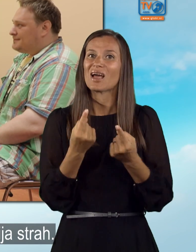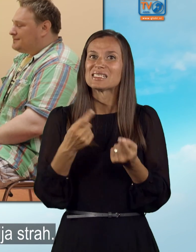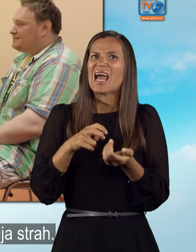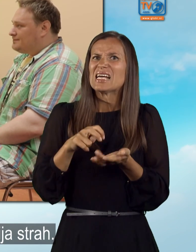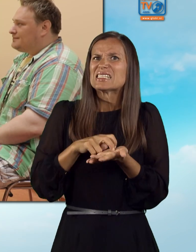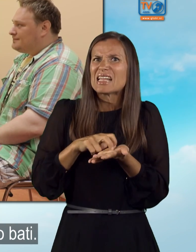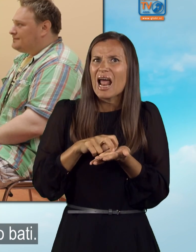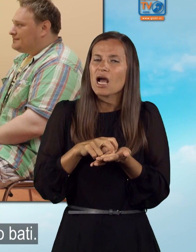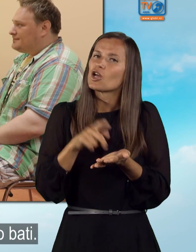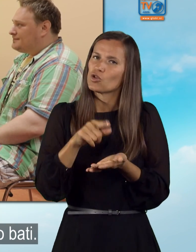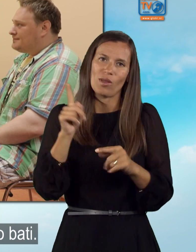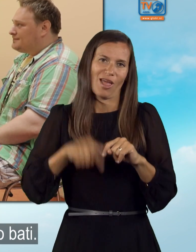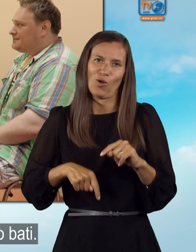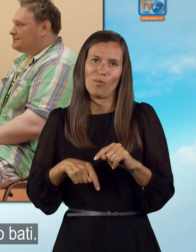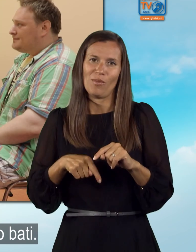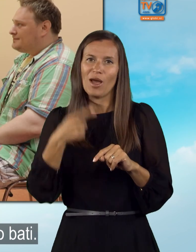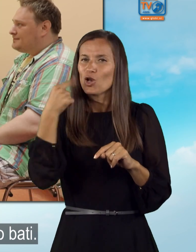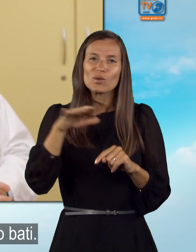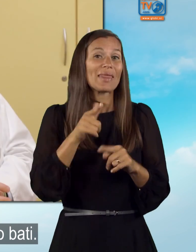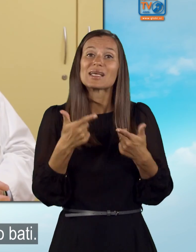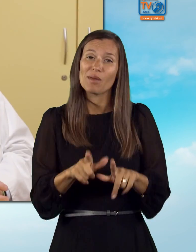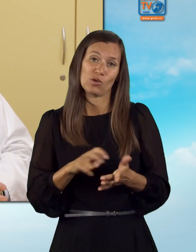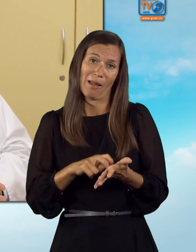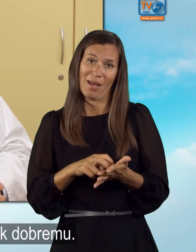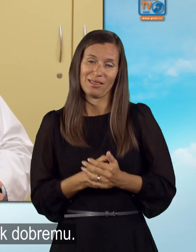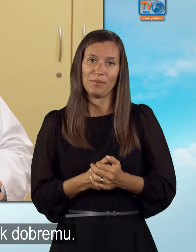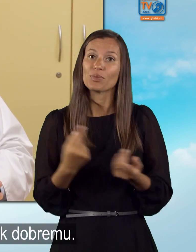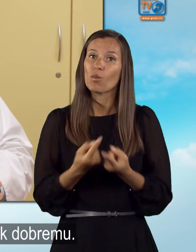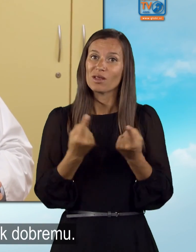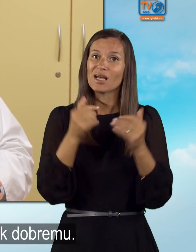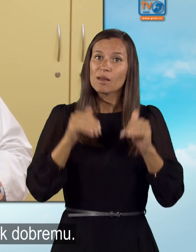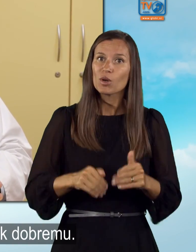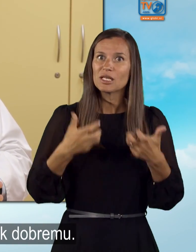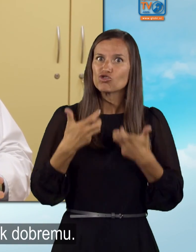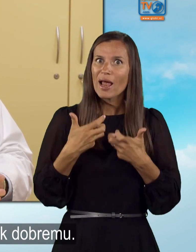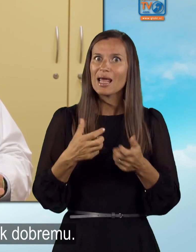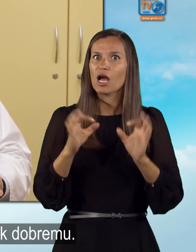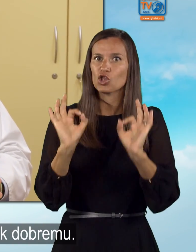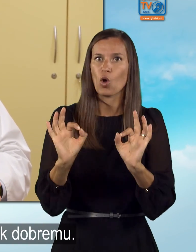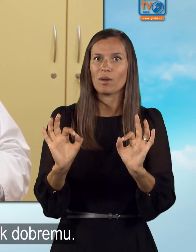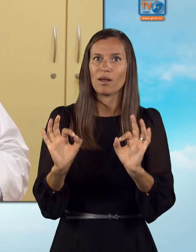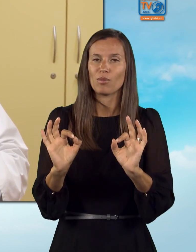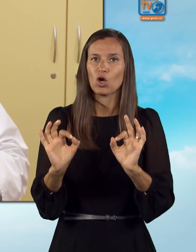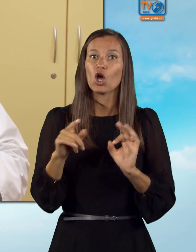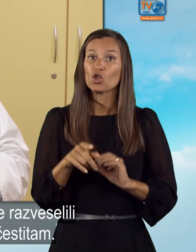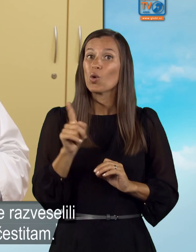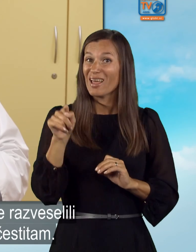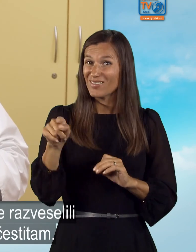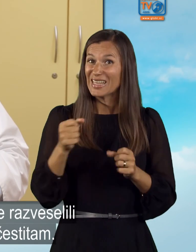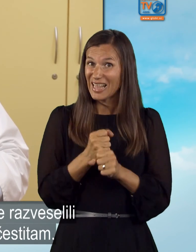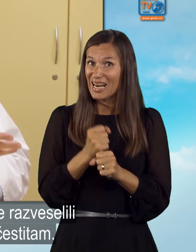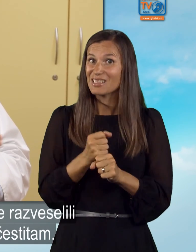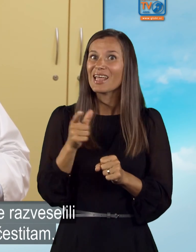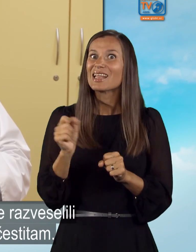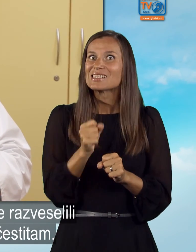motivacija strah. Jaz mislim, da je to narobe. Ljudje se ne smemo bati. Motivacija mora biti želja k dobremu. In to, kar delate, je to,